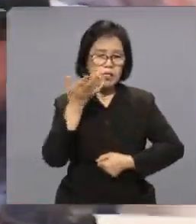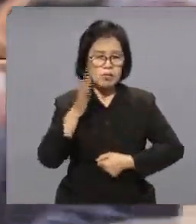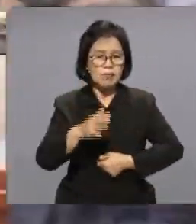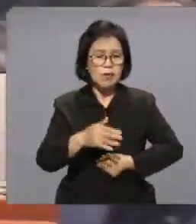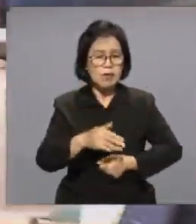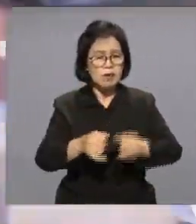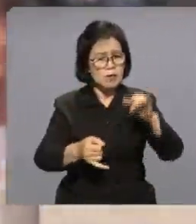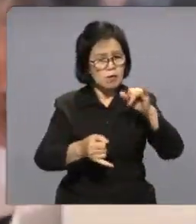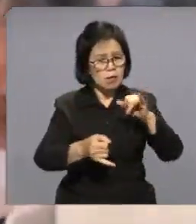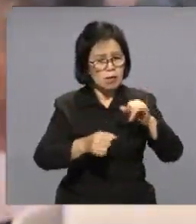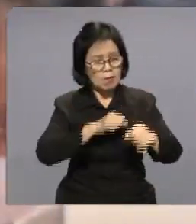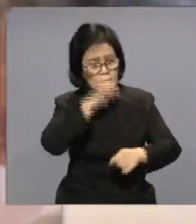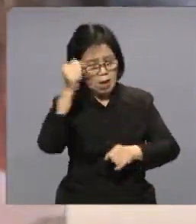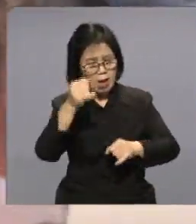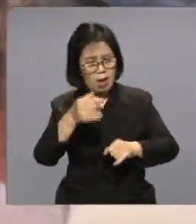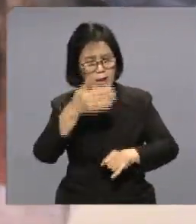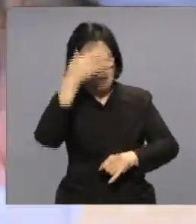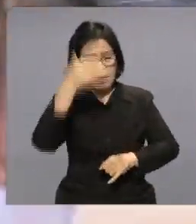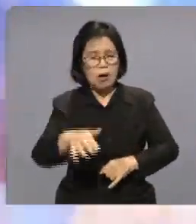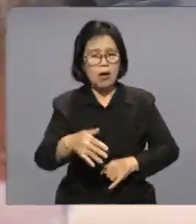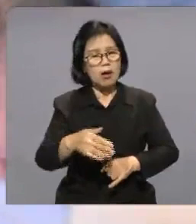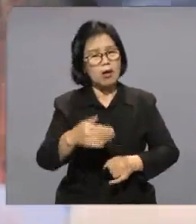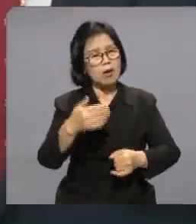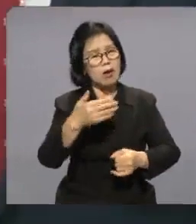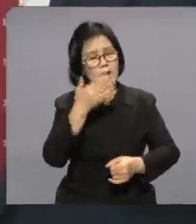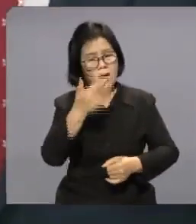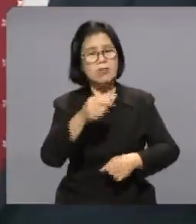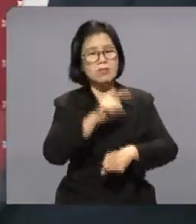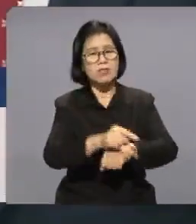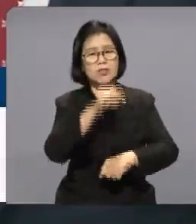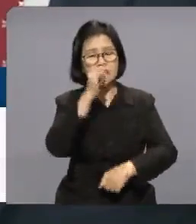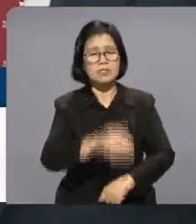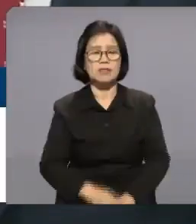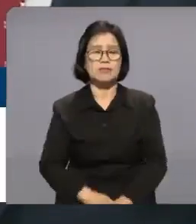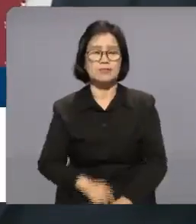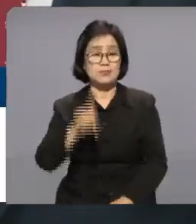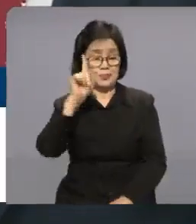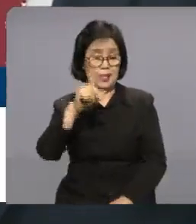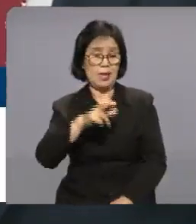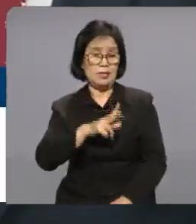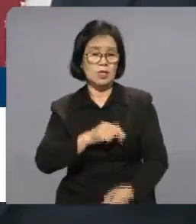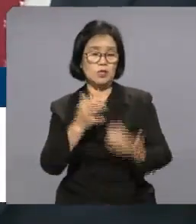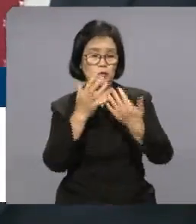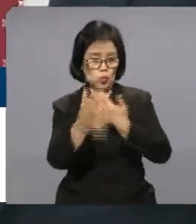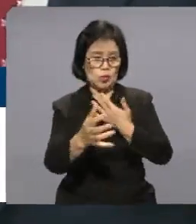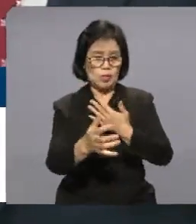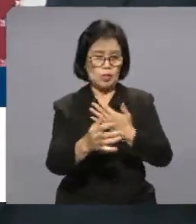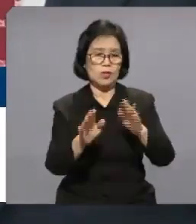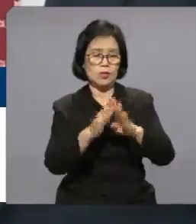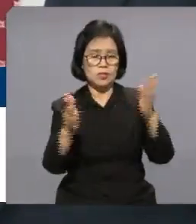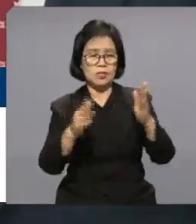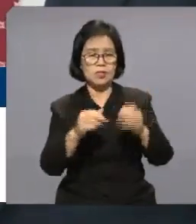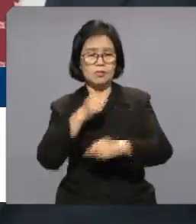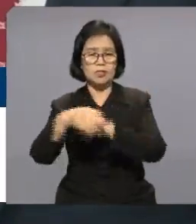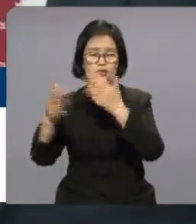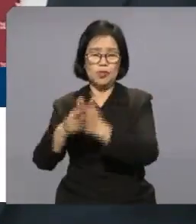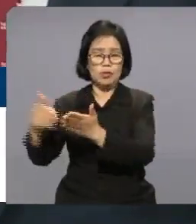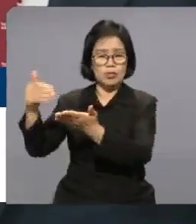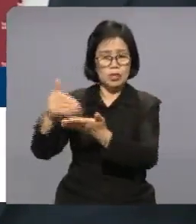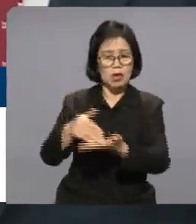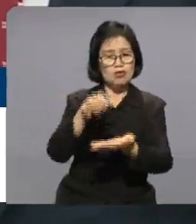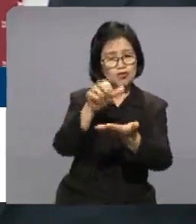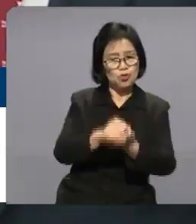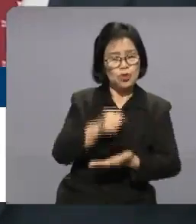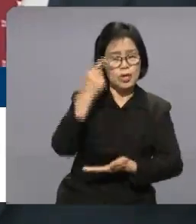타결 가능성은 남겨뒀습니다. 내일 의총을 열어서 저희들이 민주당의 제안을